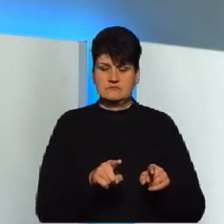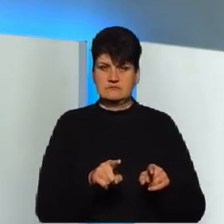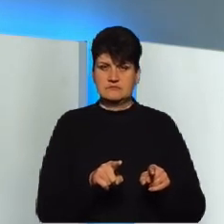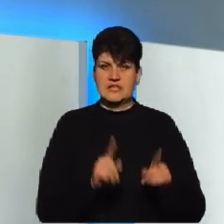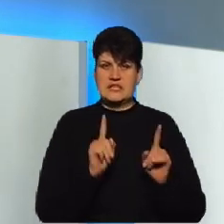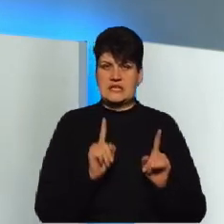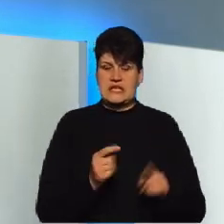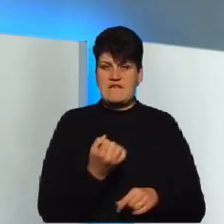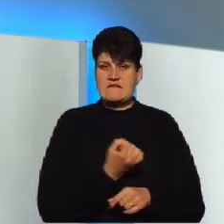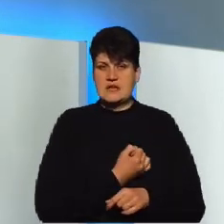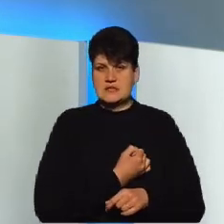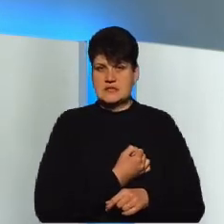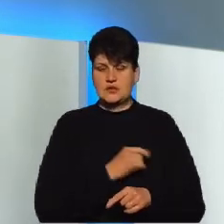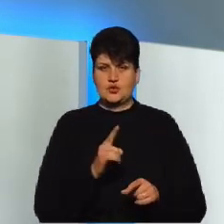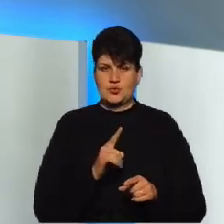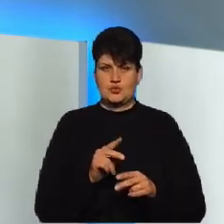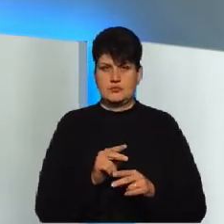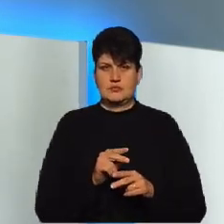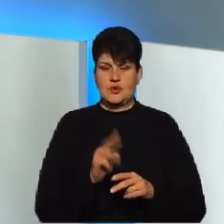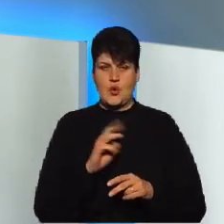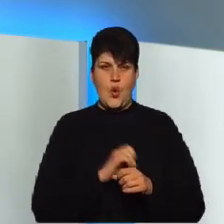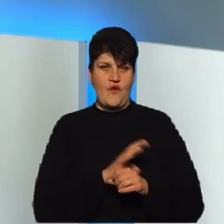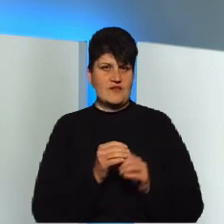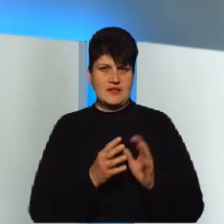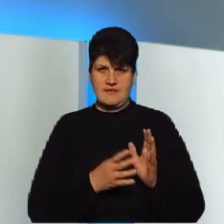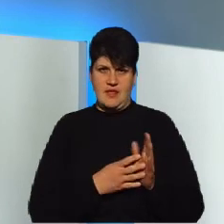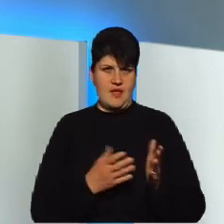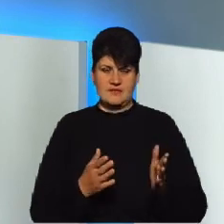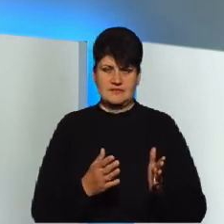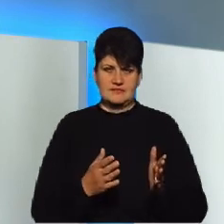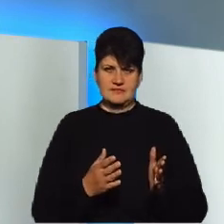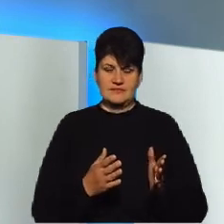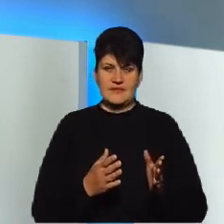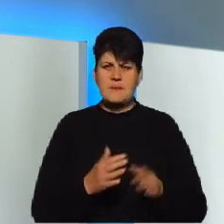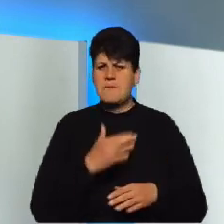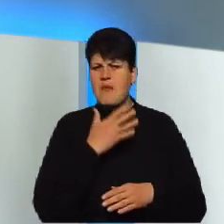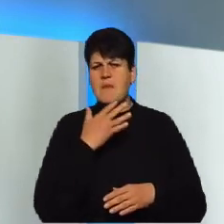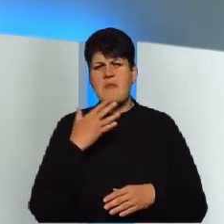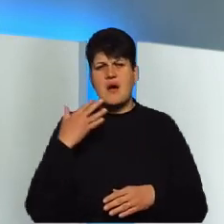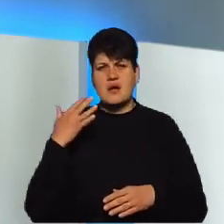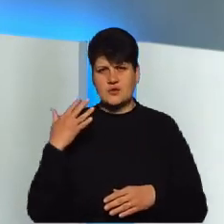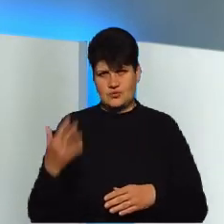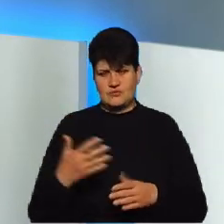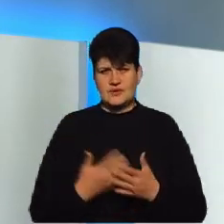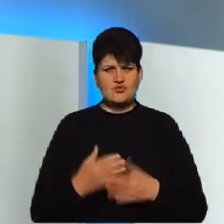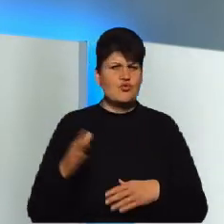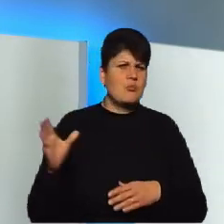вакцини щодо профілактики COVID-19. При багатьох, майже при всіх